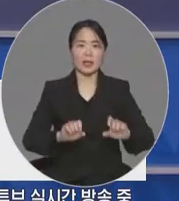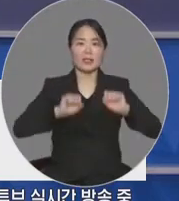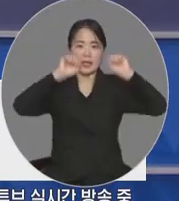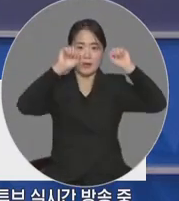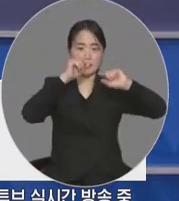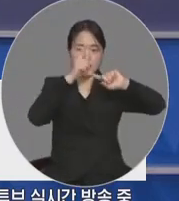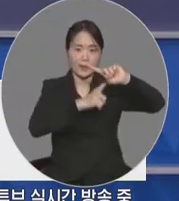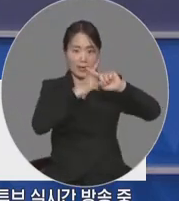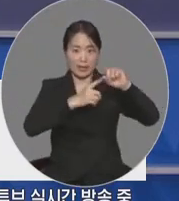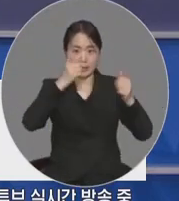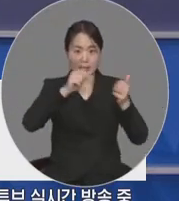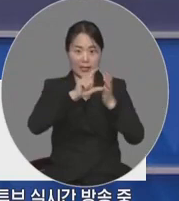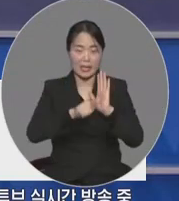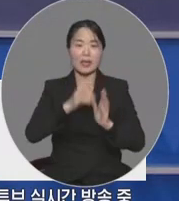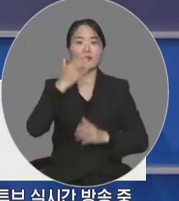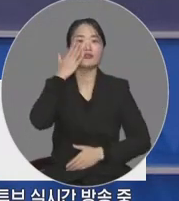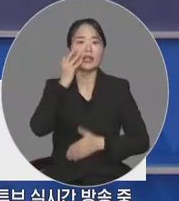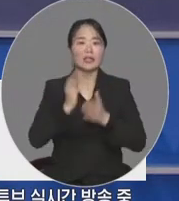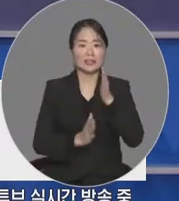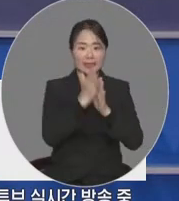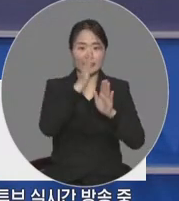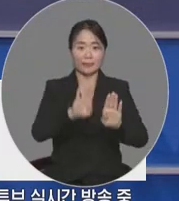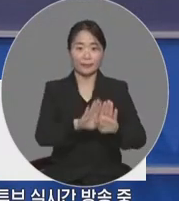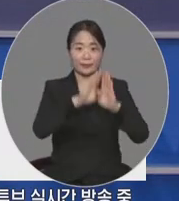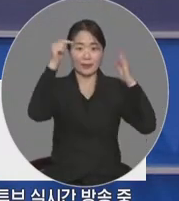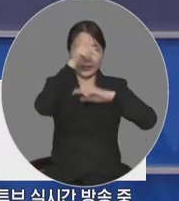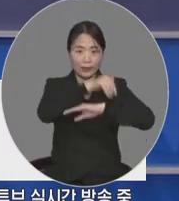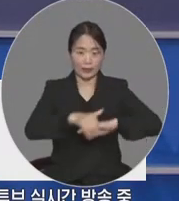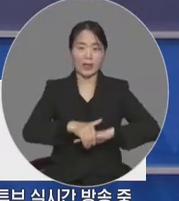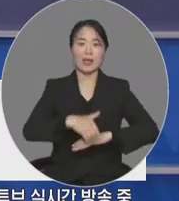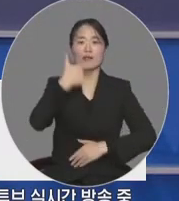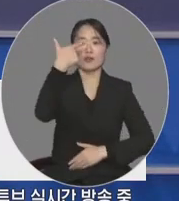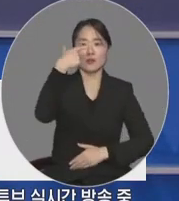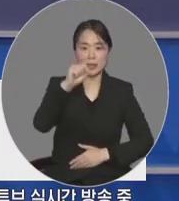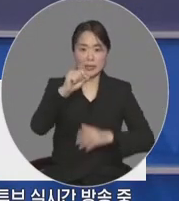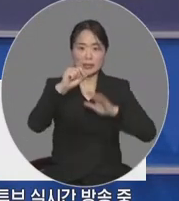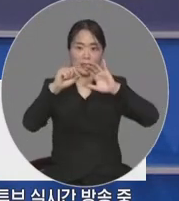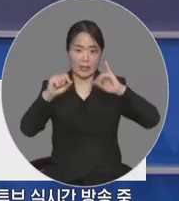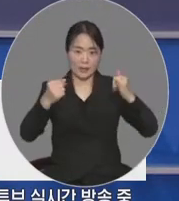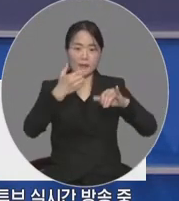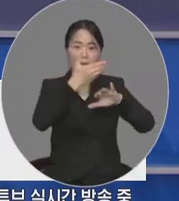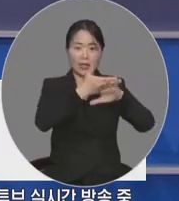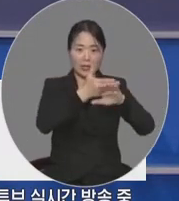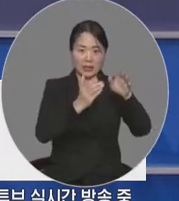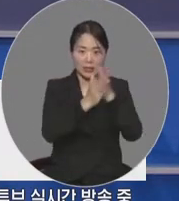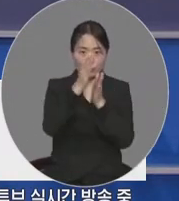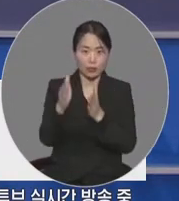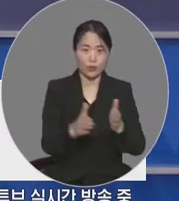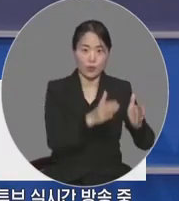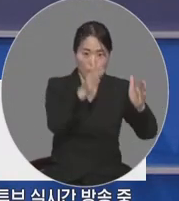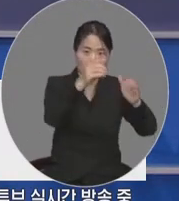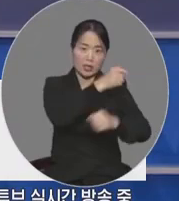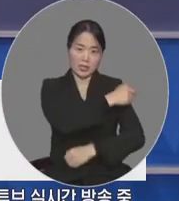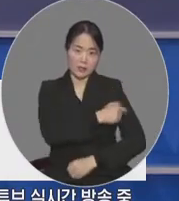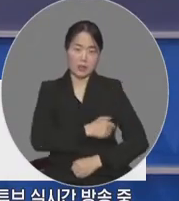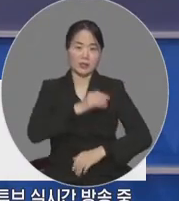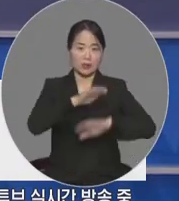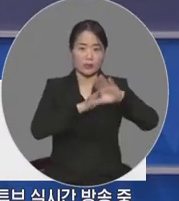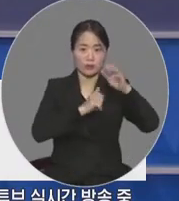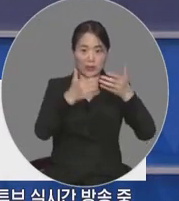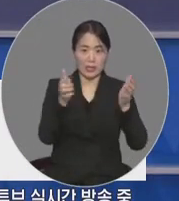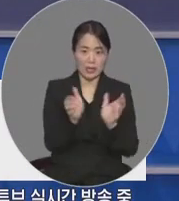생활체육대축전이 우리 시에서 개최되어 예. 6만여 명의 타시도 임원과 선수단이 우리